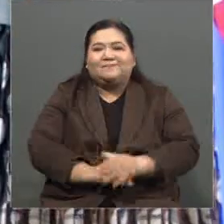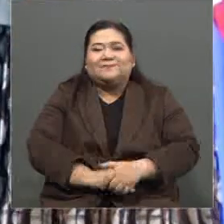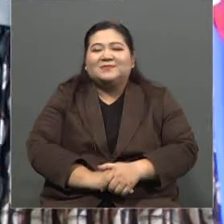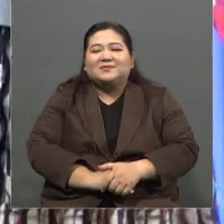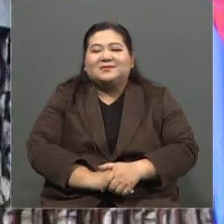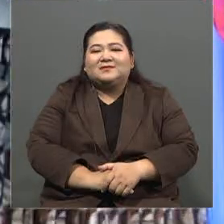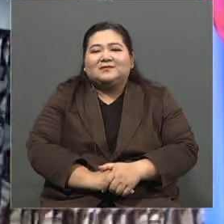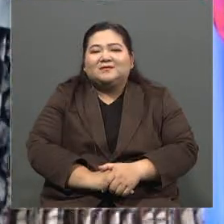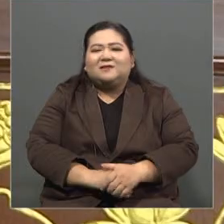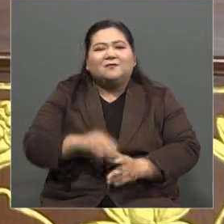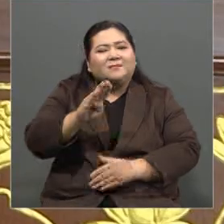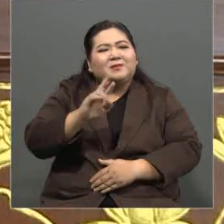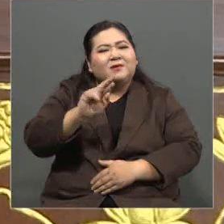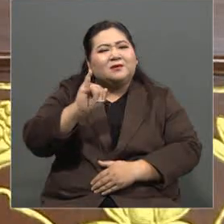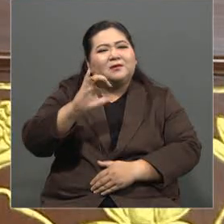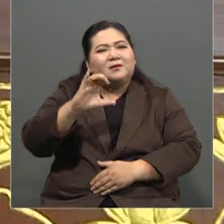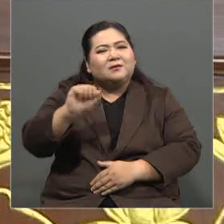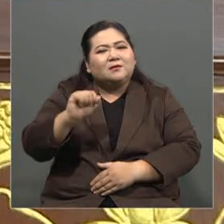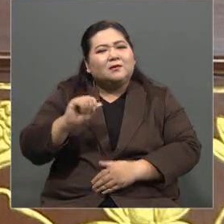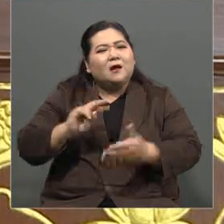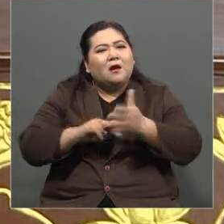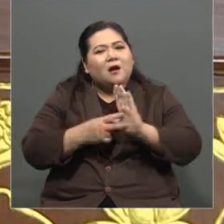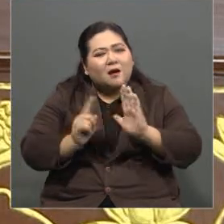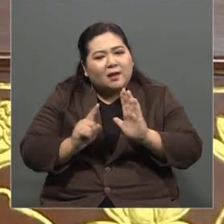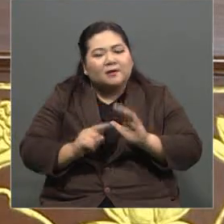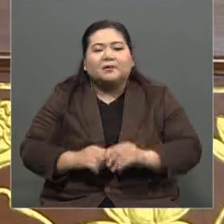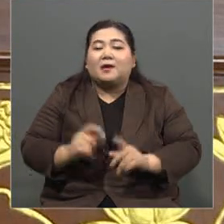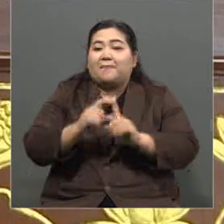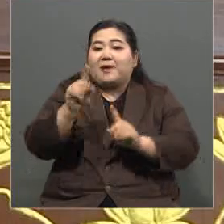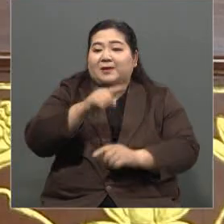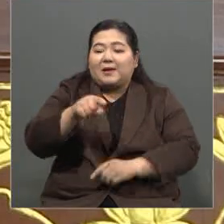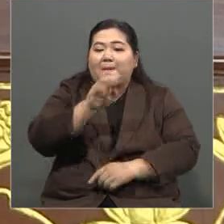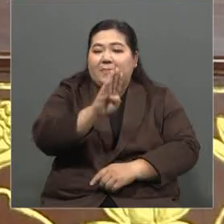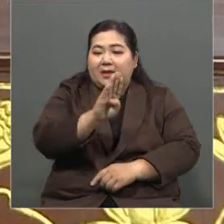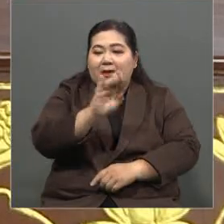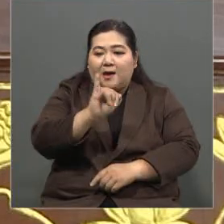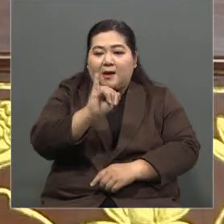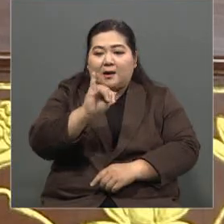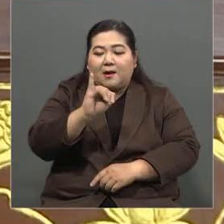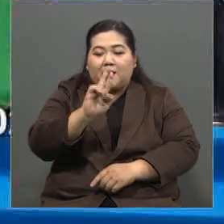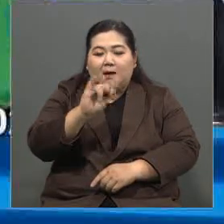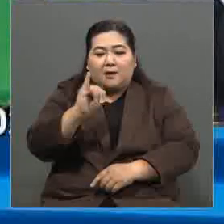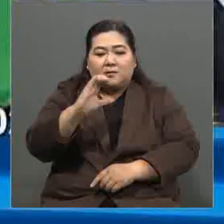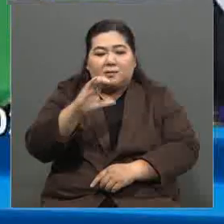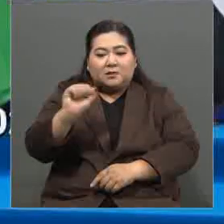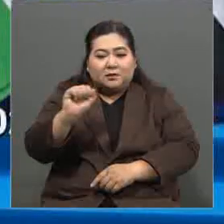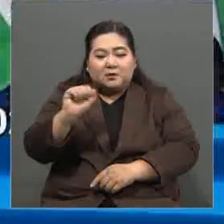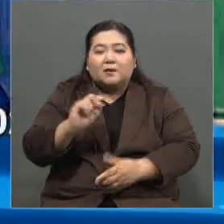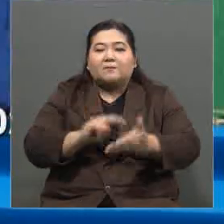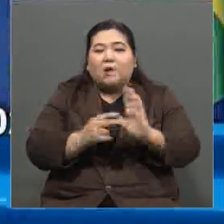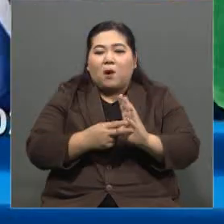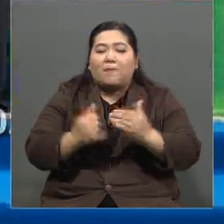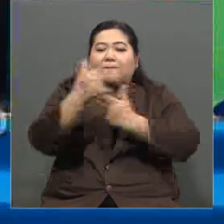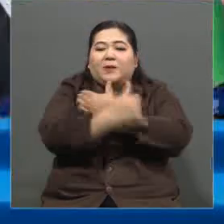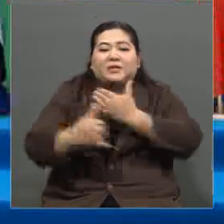เอ๊ะแล้ว brixเนี่ยคืออะไรนะฮะ brixเนี่ยสะกดด้วยbricsเป็นการรวมตัวกันของกลุ่มประเทศตลาด